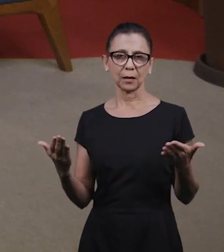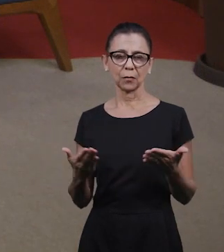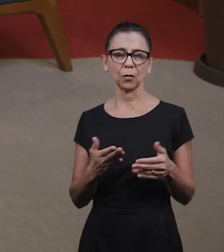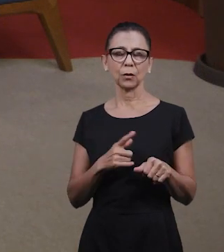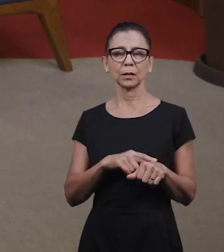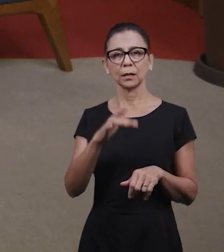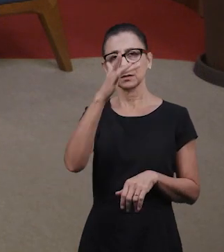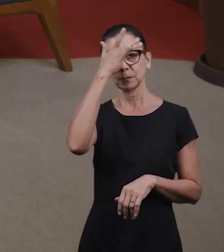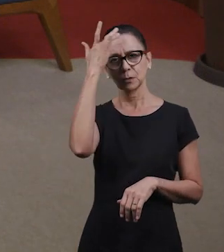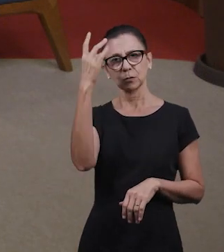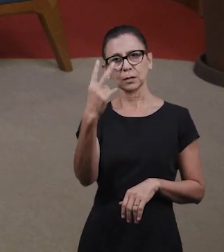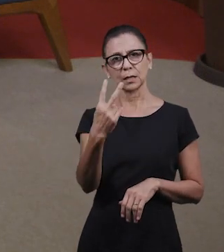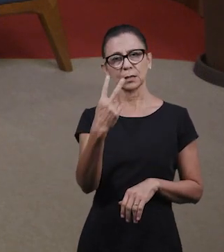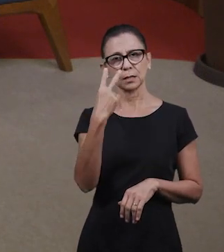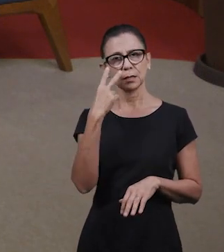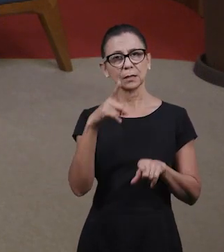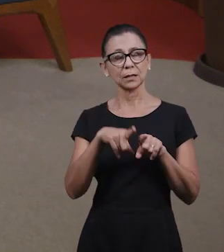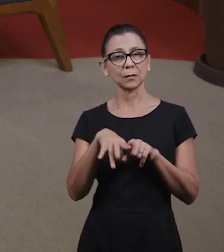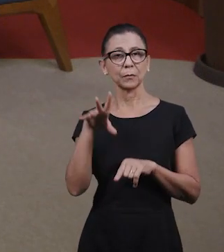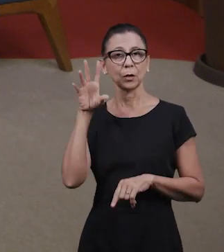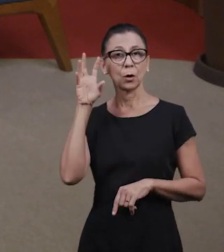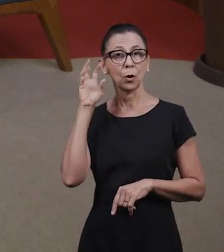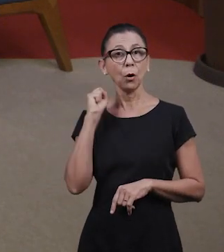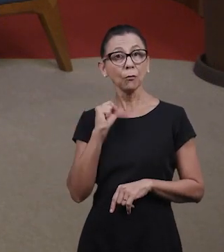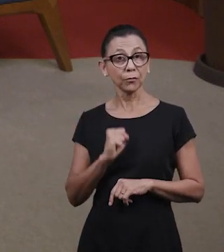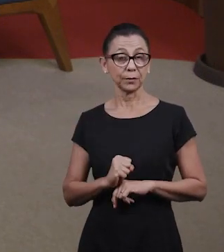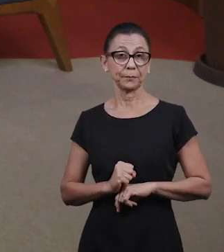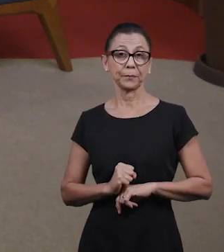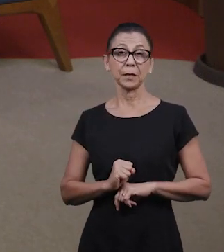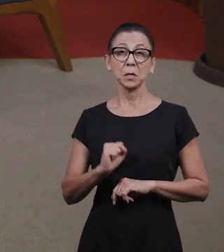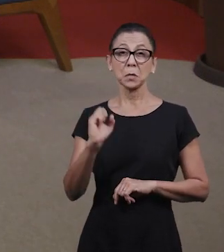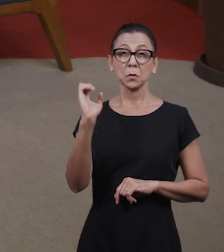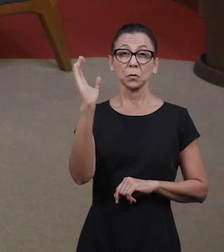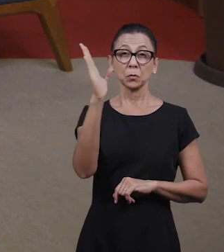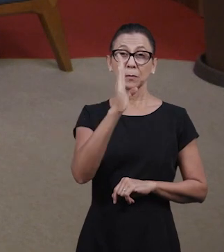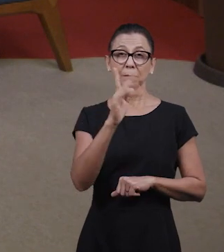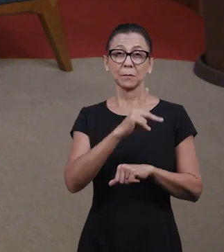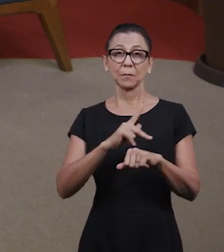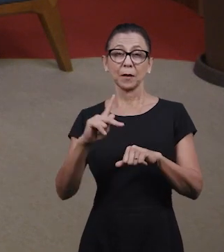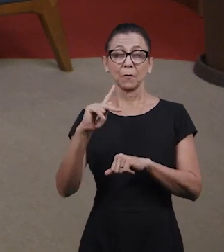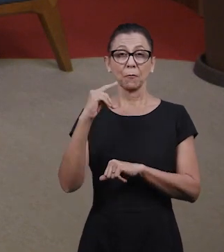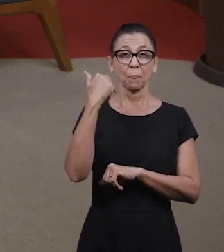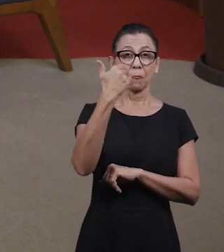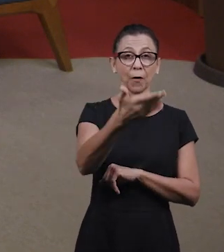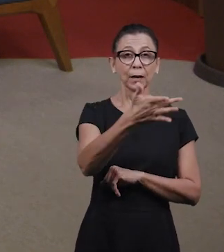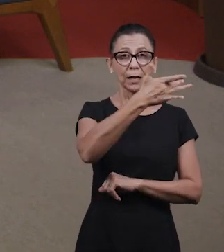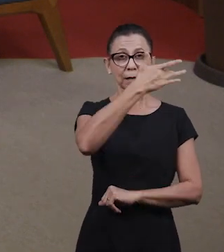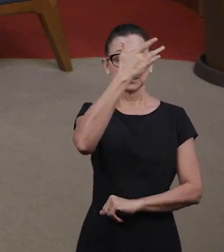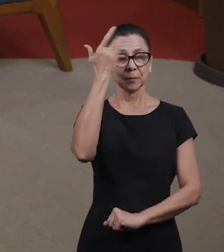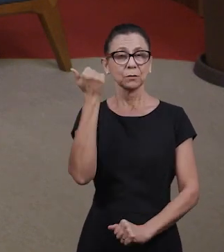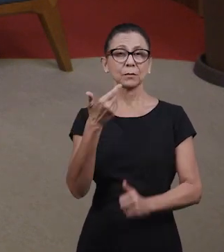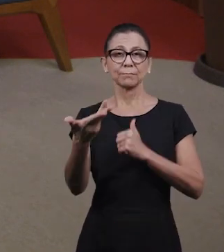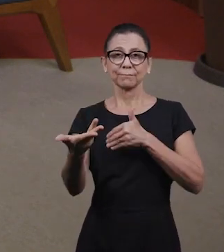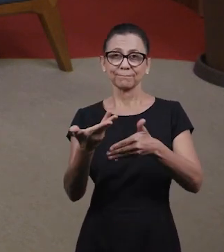nos téléspectateurs, ceux qui nous assistent, nous avons reçu de diverses parties du Brésil